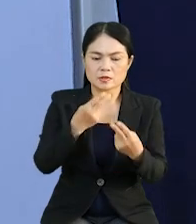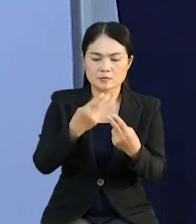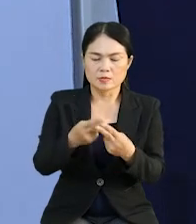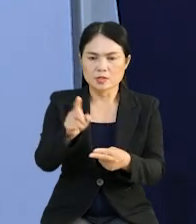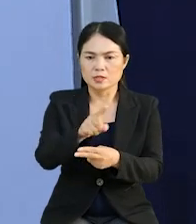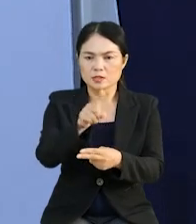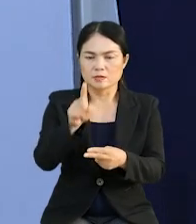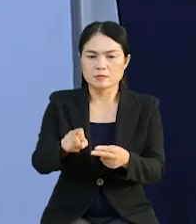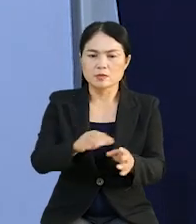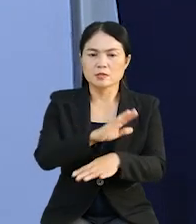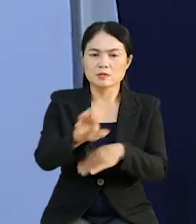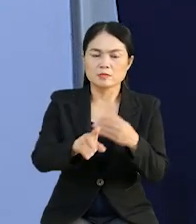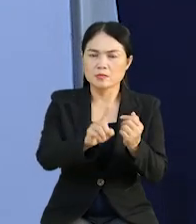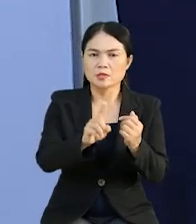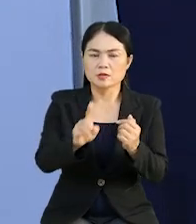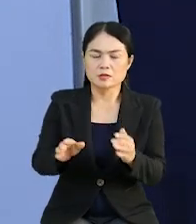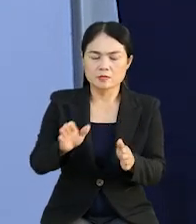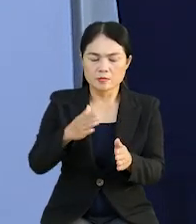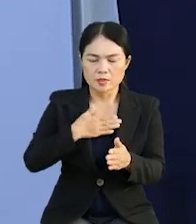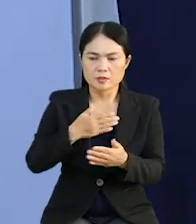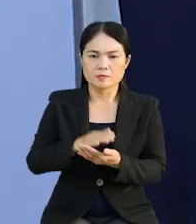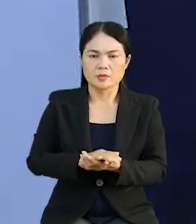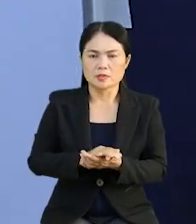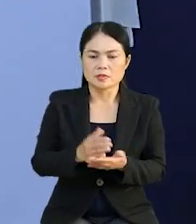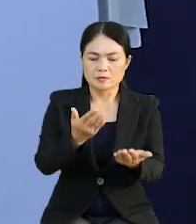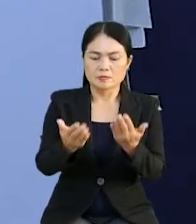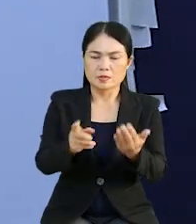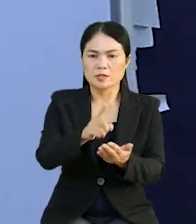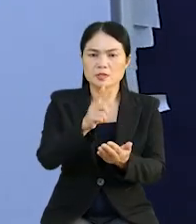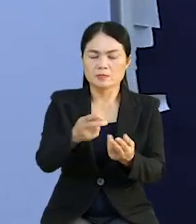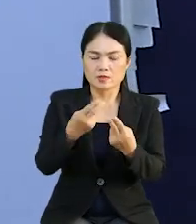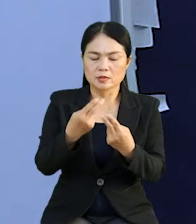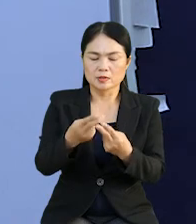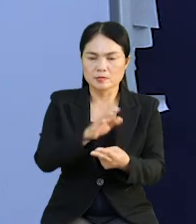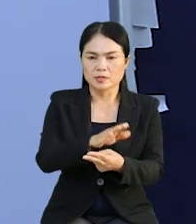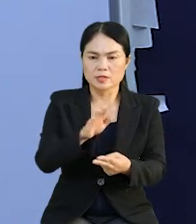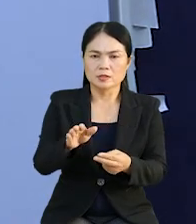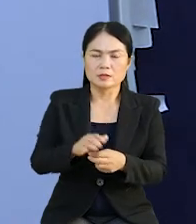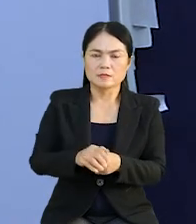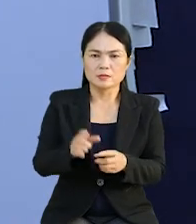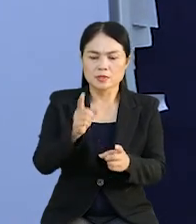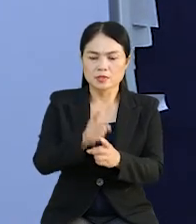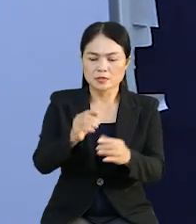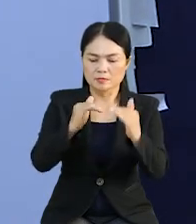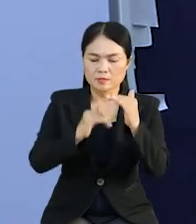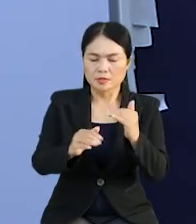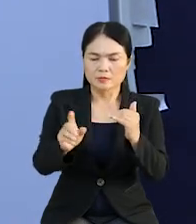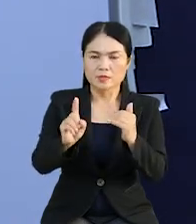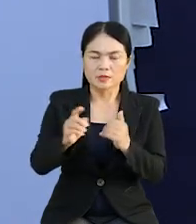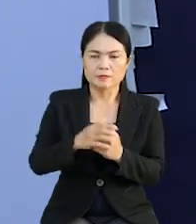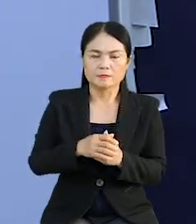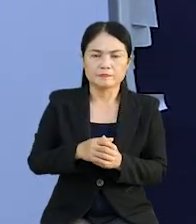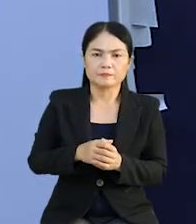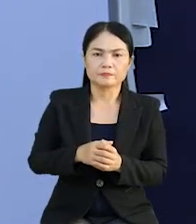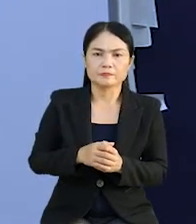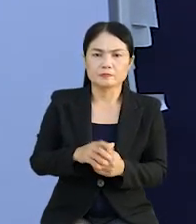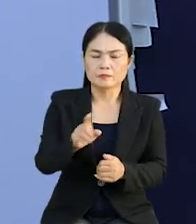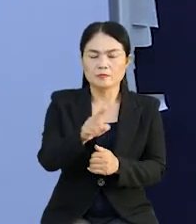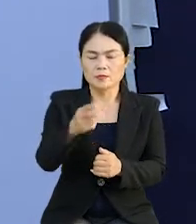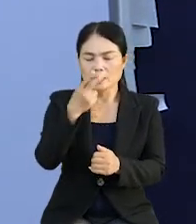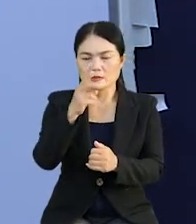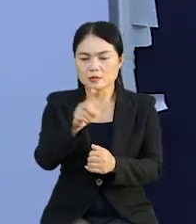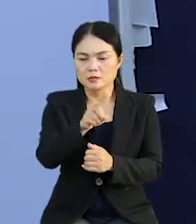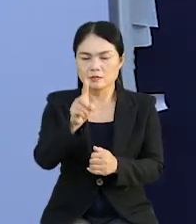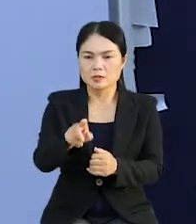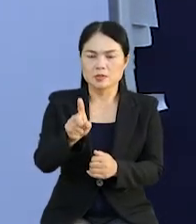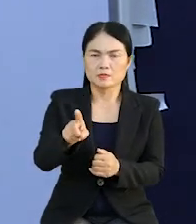สำนัวแต่ออกนี้มาดองมวยดองมวยจมูกลูกครูหายเตียงเมื่อตาการชลายระบอกก้นตราบานกำรัดนานะก้นแต่ยังเมื่อสำนัวตีมว